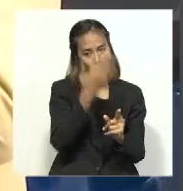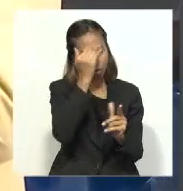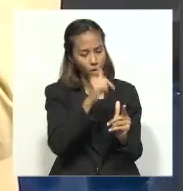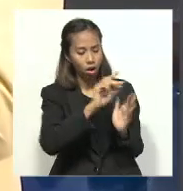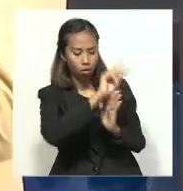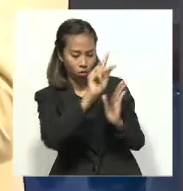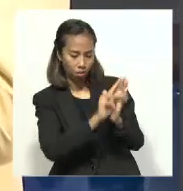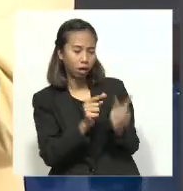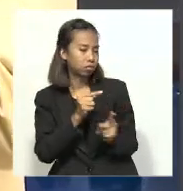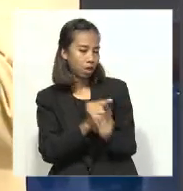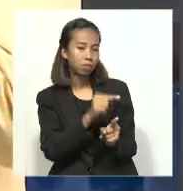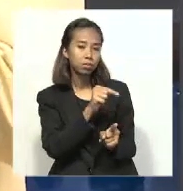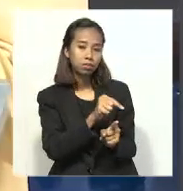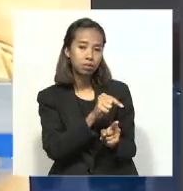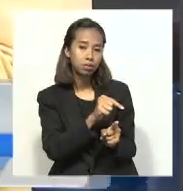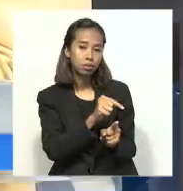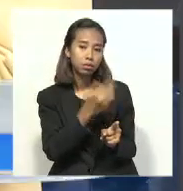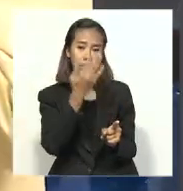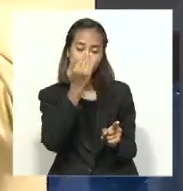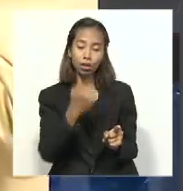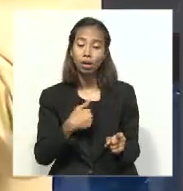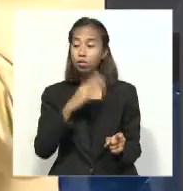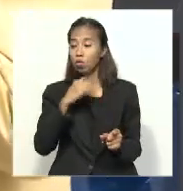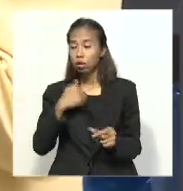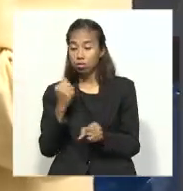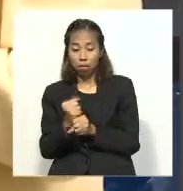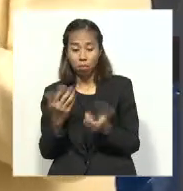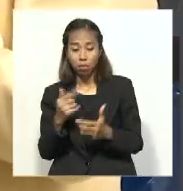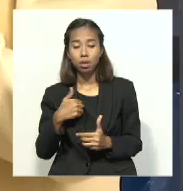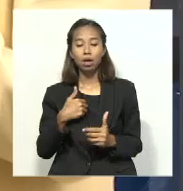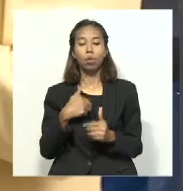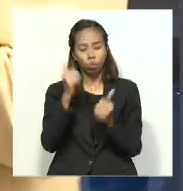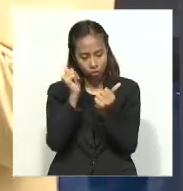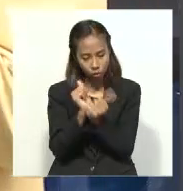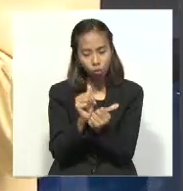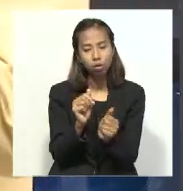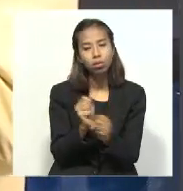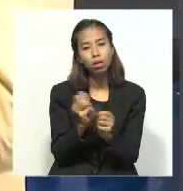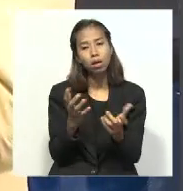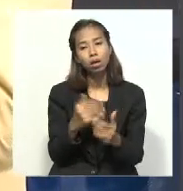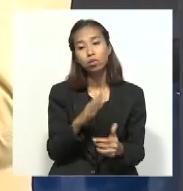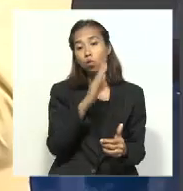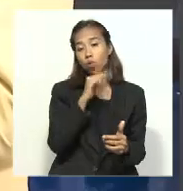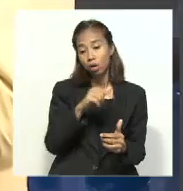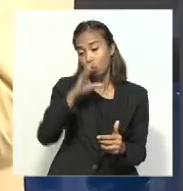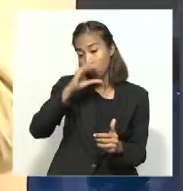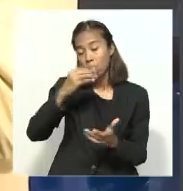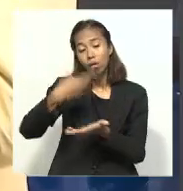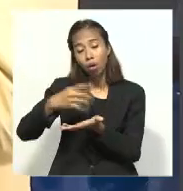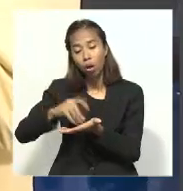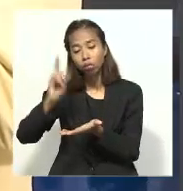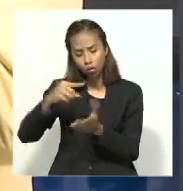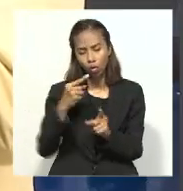ฎหมายตลอดทำไมผมไม่ทำด้วยกฎหมายผมก็ตายผมก็ติดคุกกันหน้าเหมือนกันแหละไอ้พวกนั้นมันพูดไปแล้วมันไม่ต้องทำบนหน้า